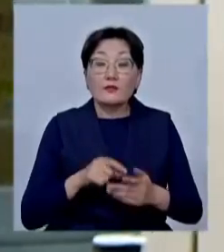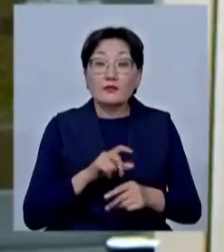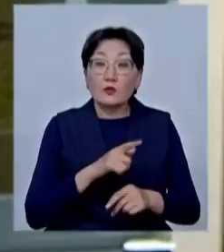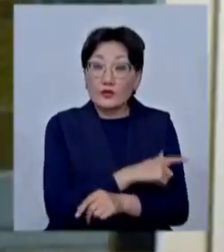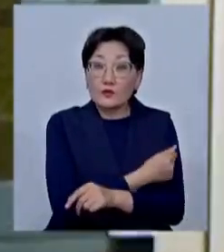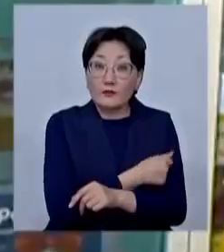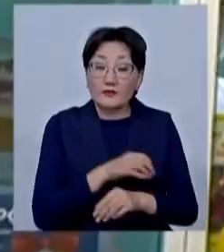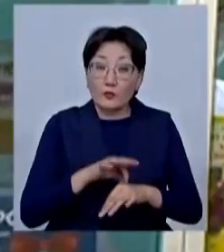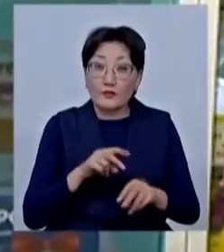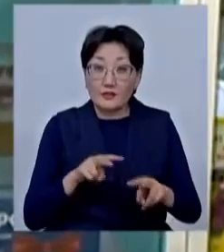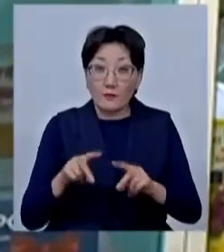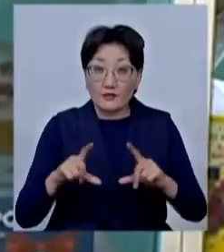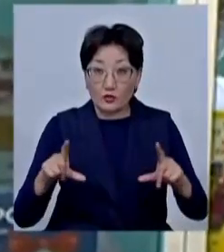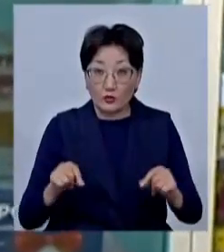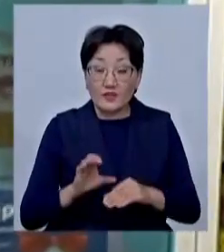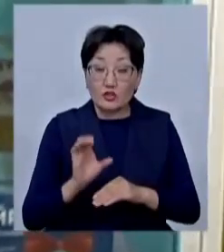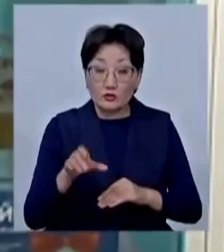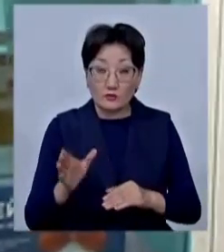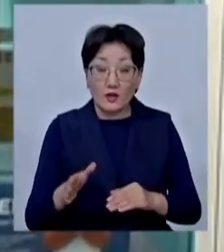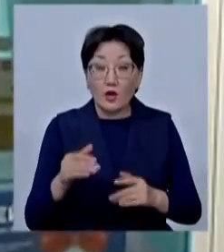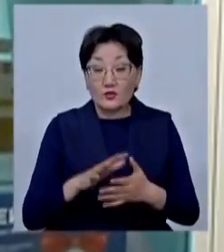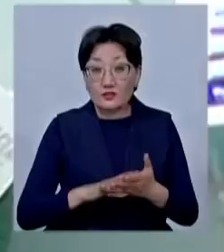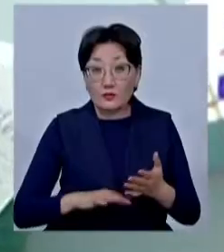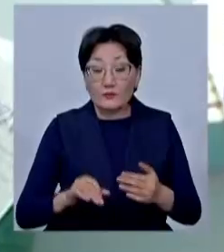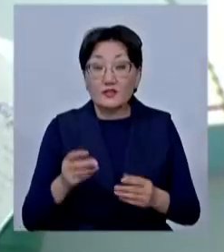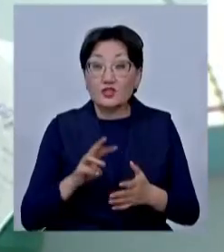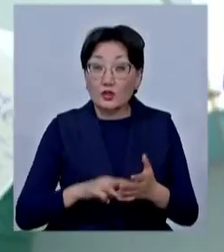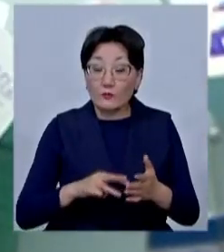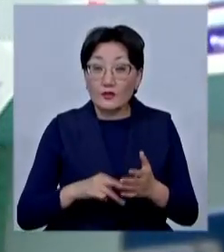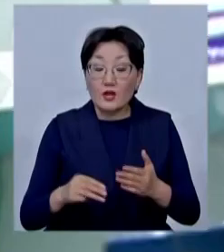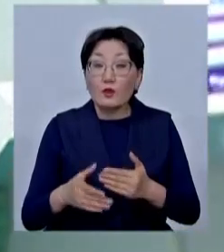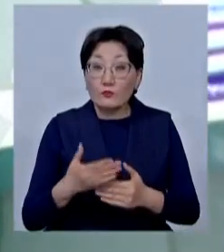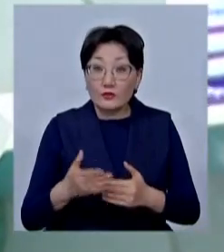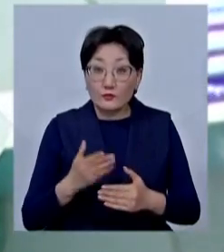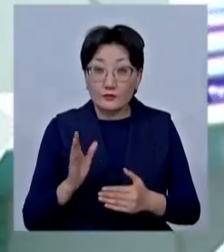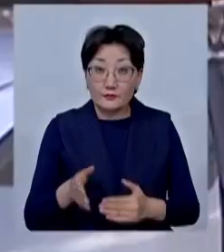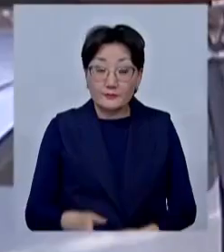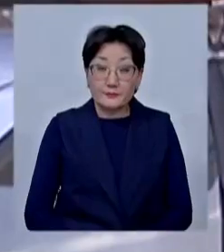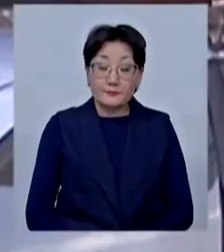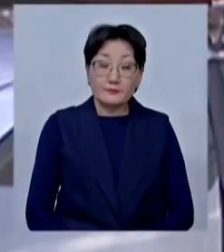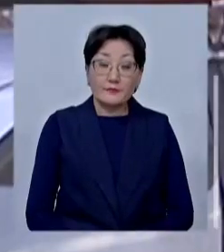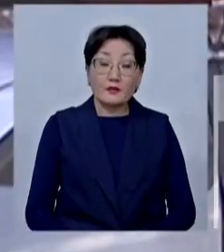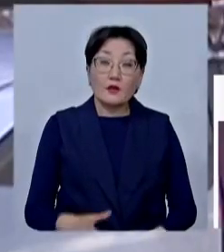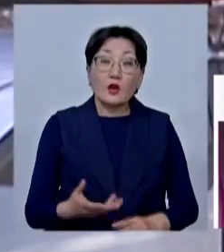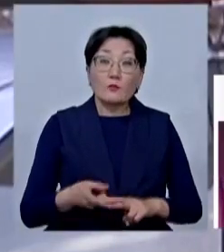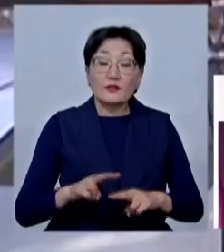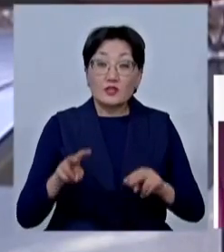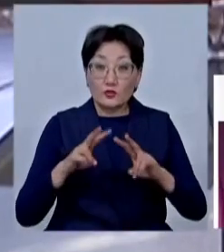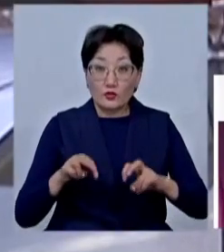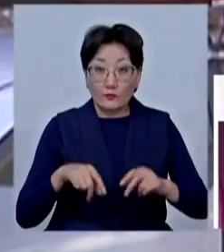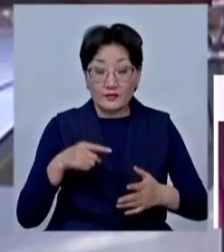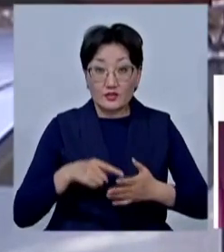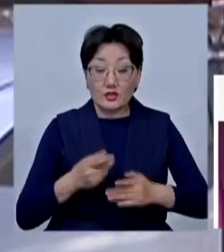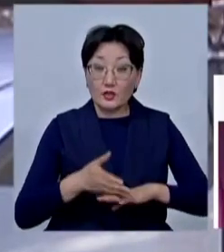санитарлық эпидемиологиялық бақылау департаментіне жолданады. Одан әрі салынатын айыппұлдың көлемі анықталады. Бұл произведен. Біз мұндай тексерісті